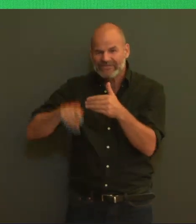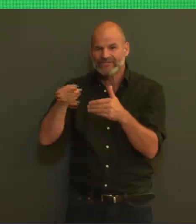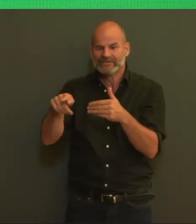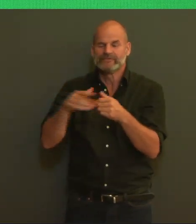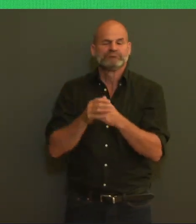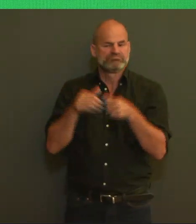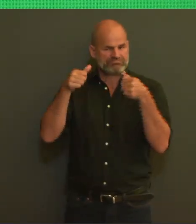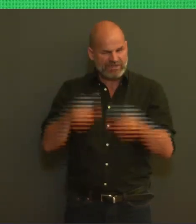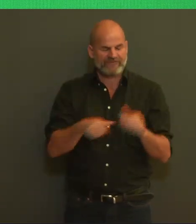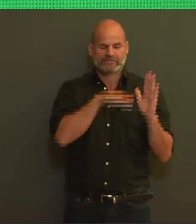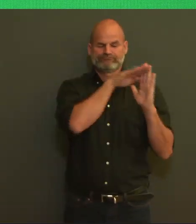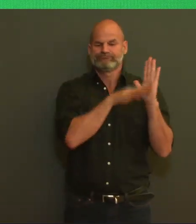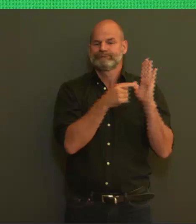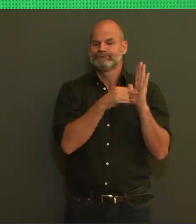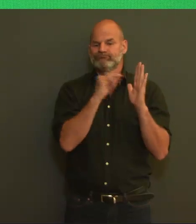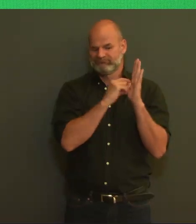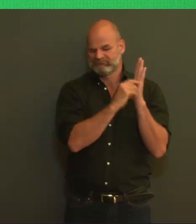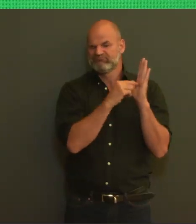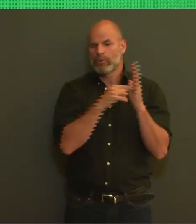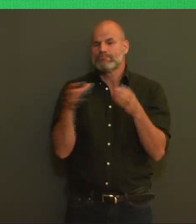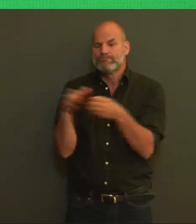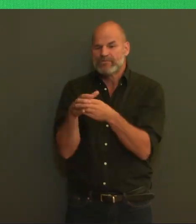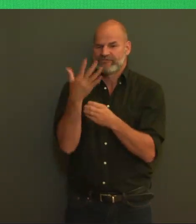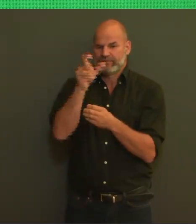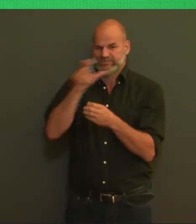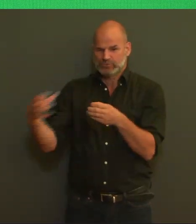en moeten we ons sociale contacten beperken.